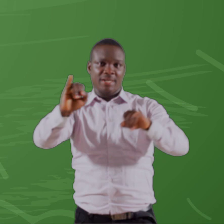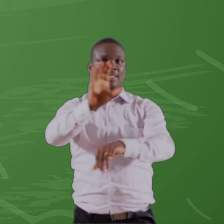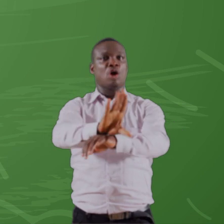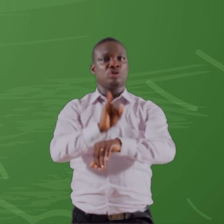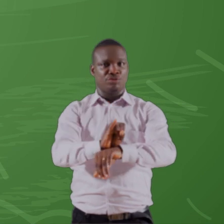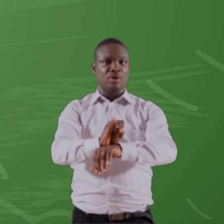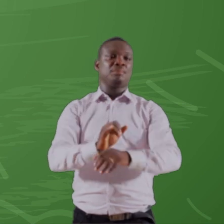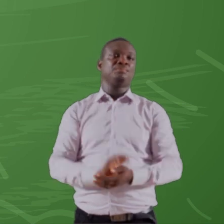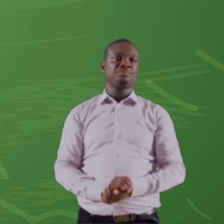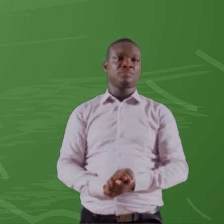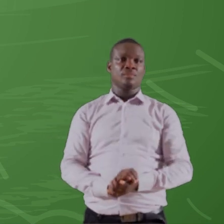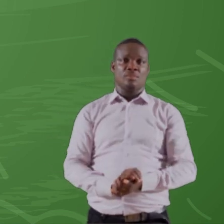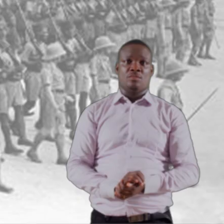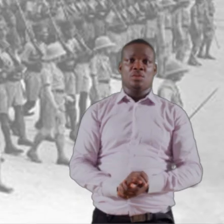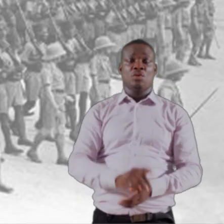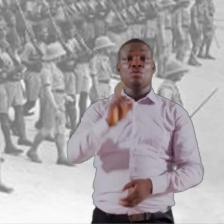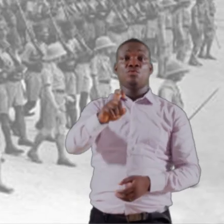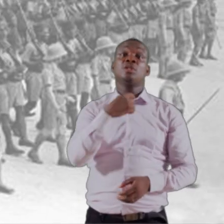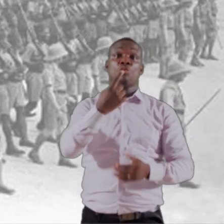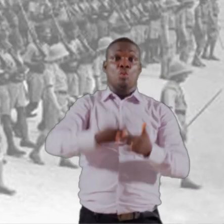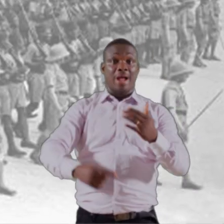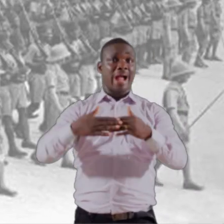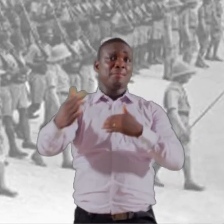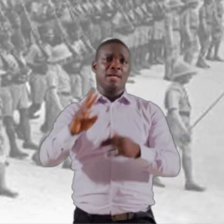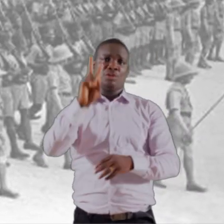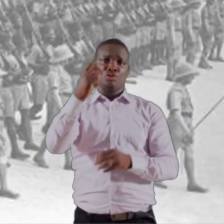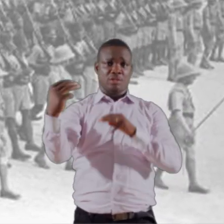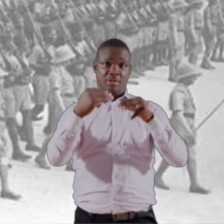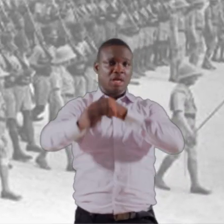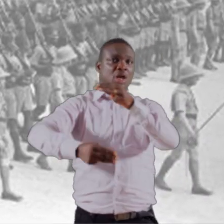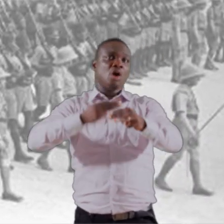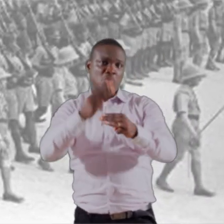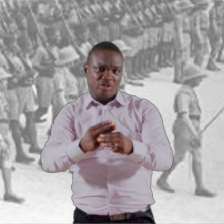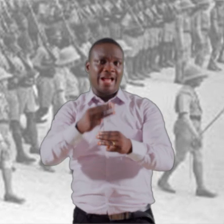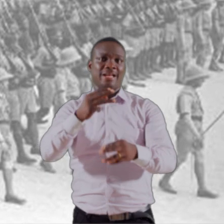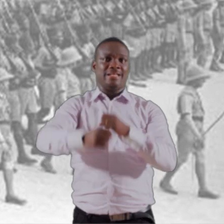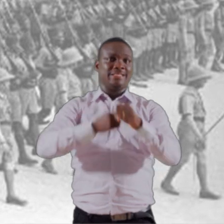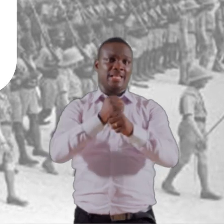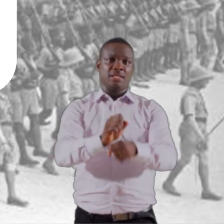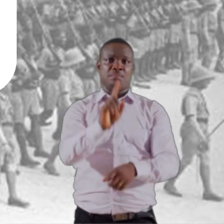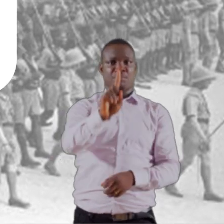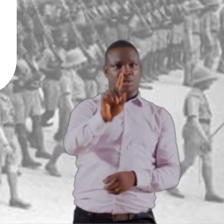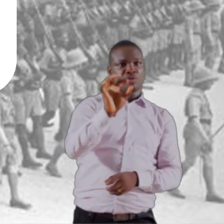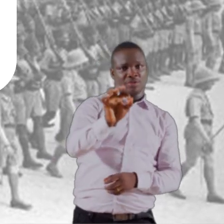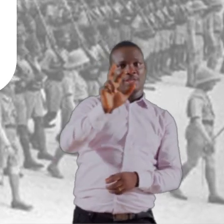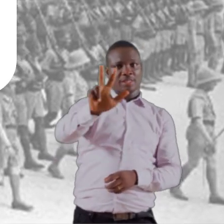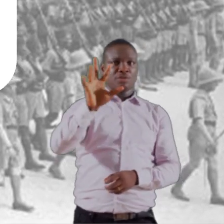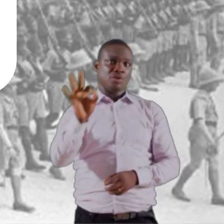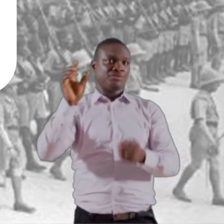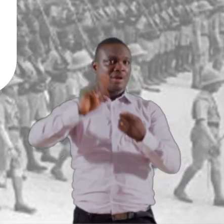Côte d'Ivoire. Il faut dire qu'après la Seconde Guerre mondiale, qui s'est déroulée de 1939